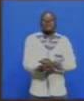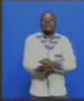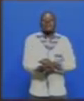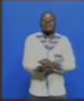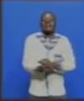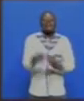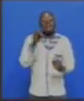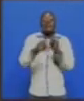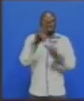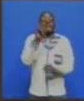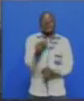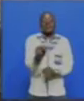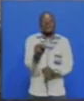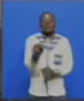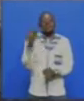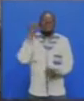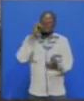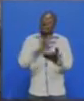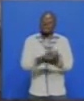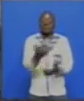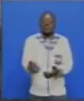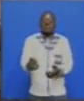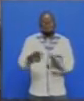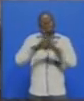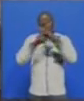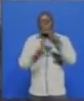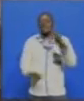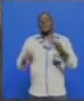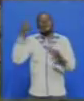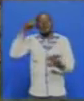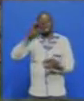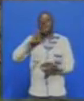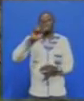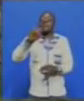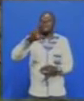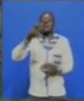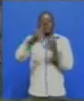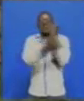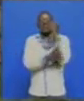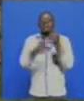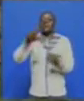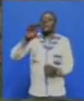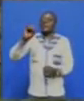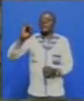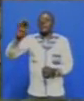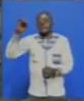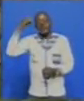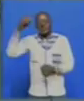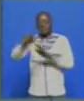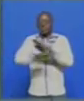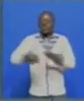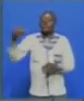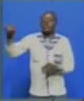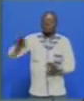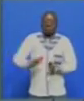on a fait violence à la femme. La disparition du matriarcat en pays lobby en particulier et au sud-ouest en général est